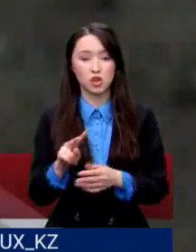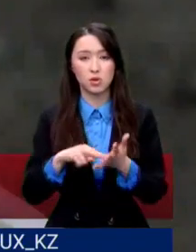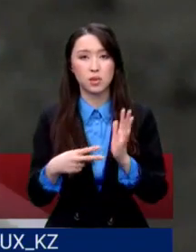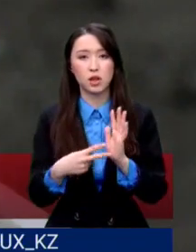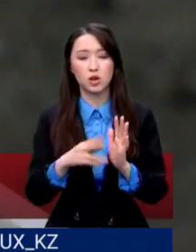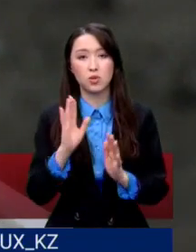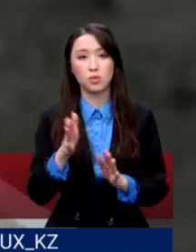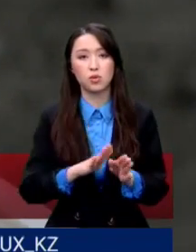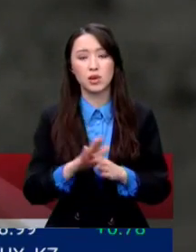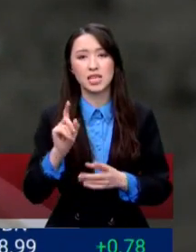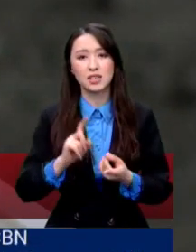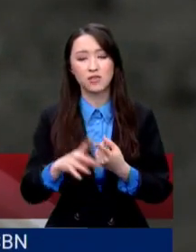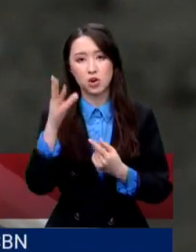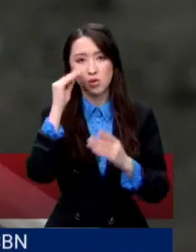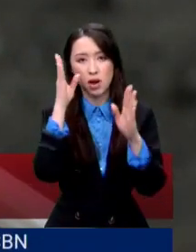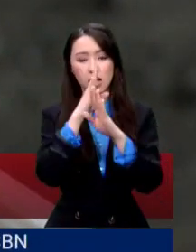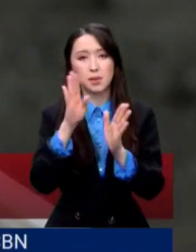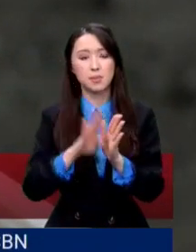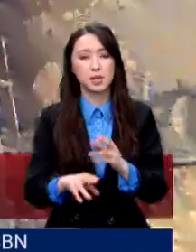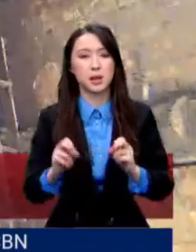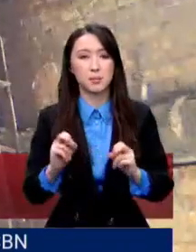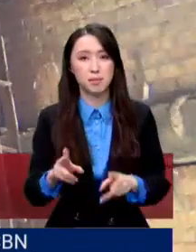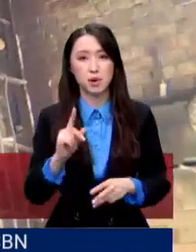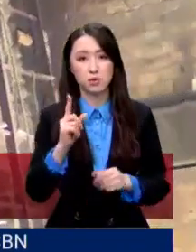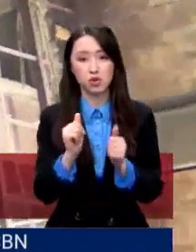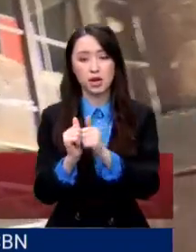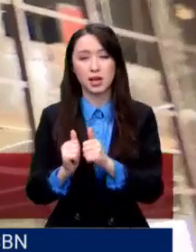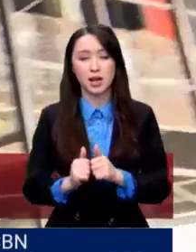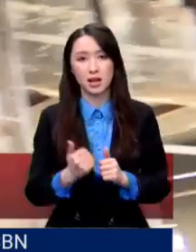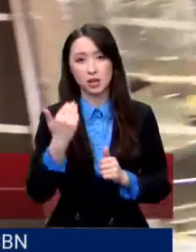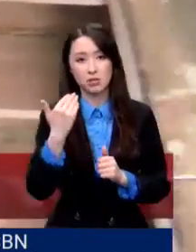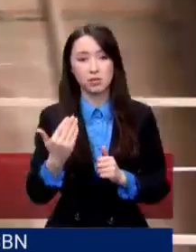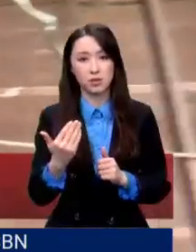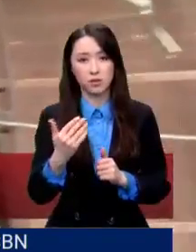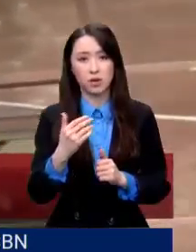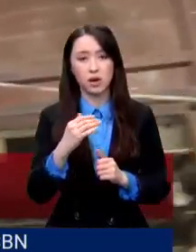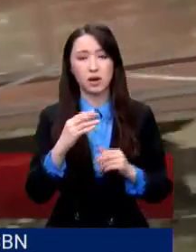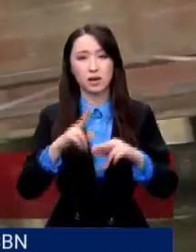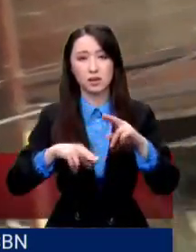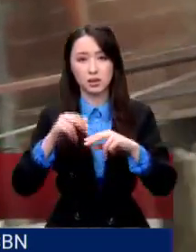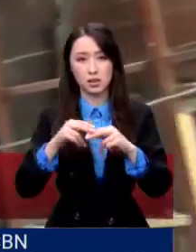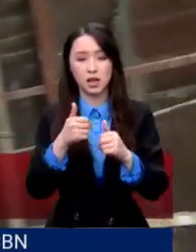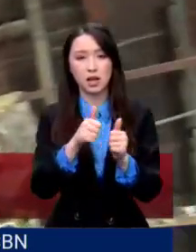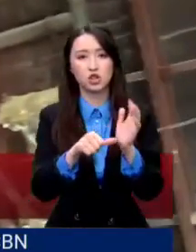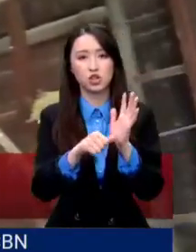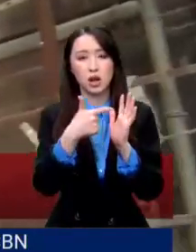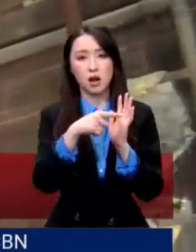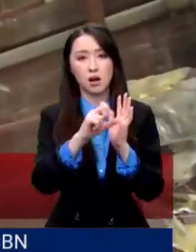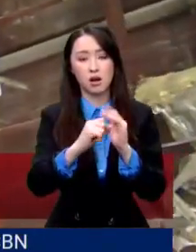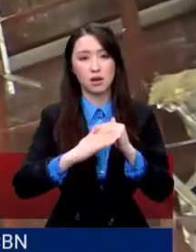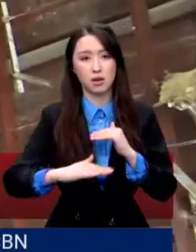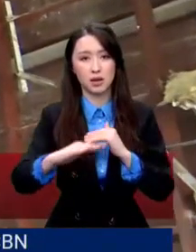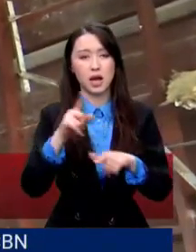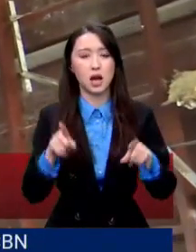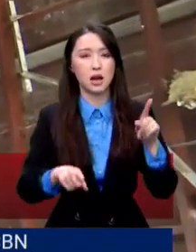планируют осуществить с учетом экологической безопасности, так как на территории резиденции, а ей отведено 6 гектаров, имеются